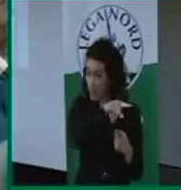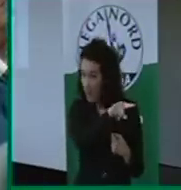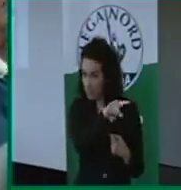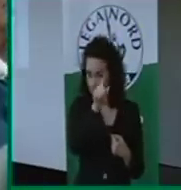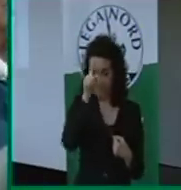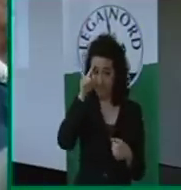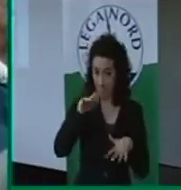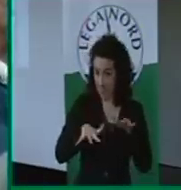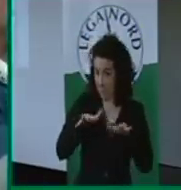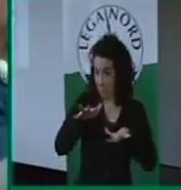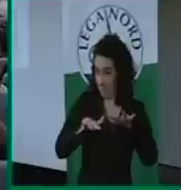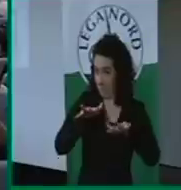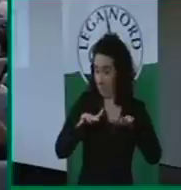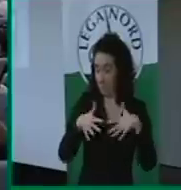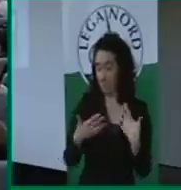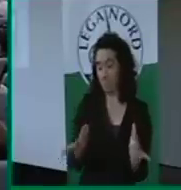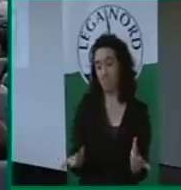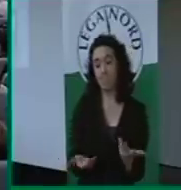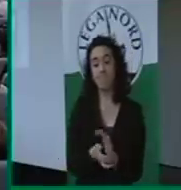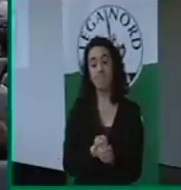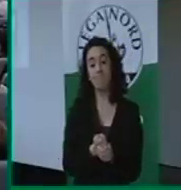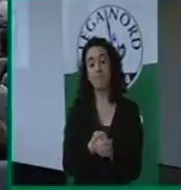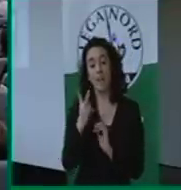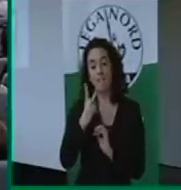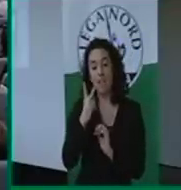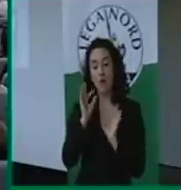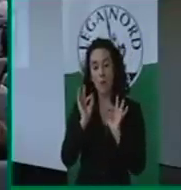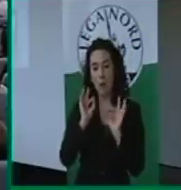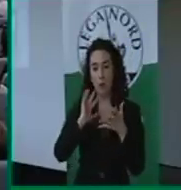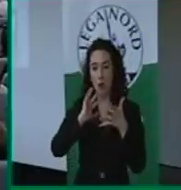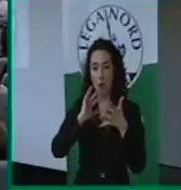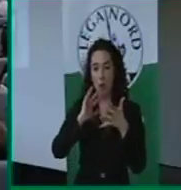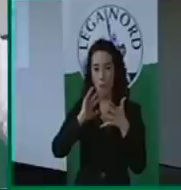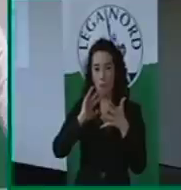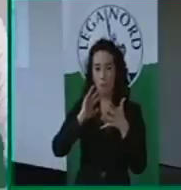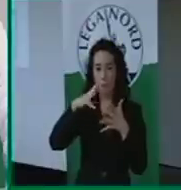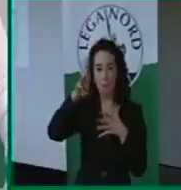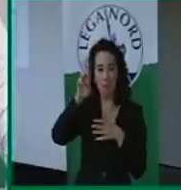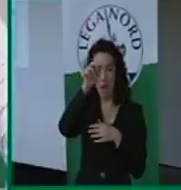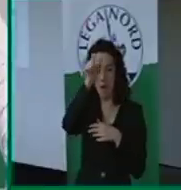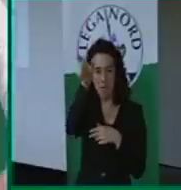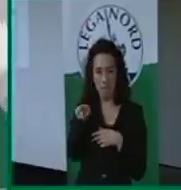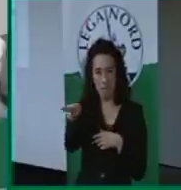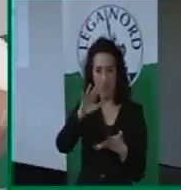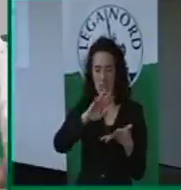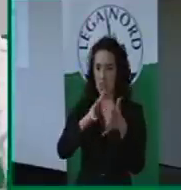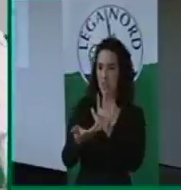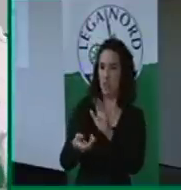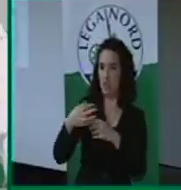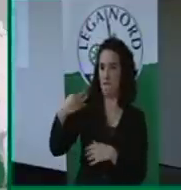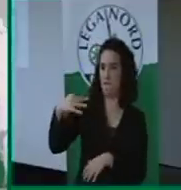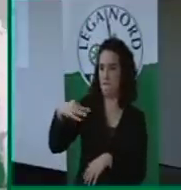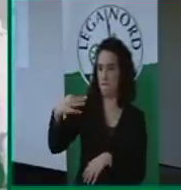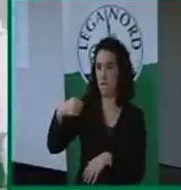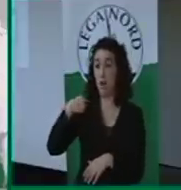che stanno stanno creando un mostro dal mio punto di vista io sono andato ad ascoltarlo sono